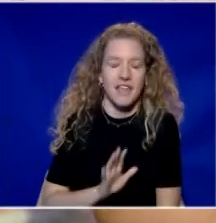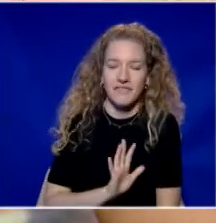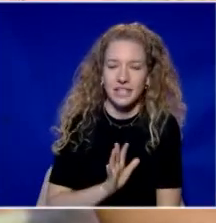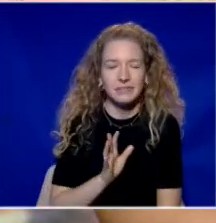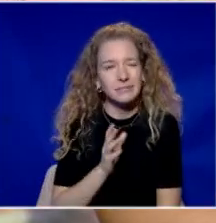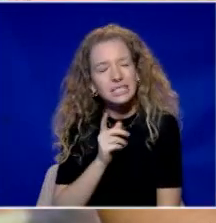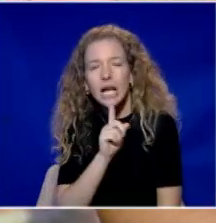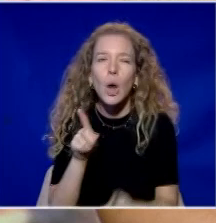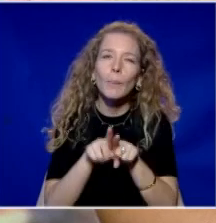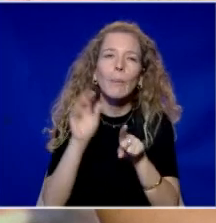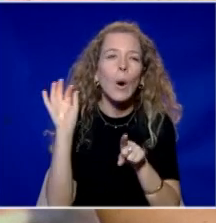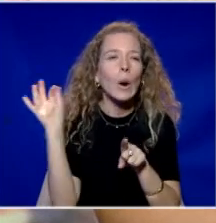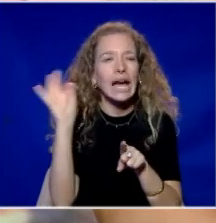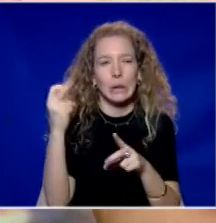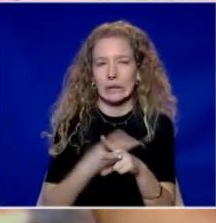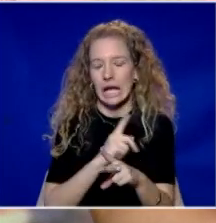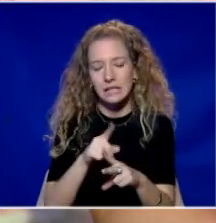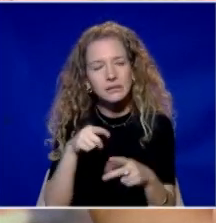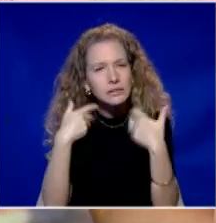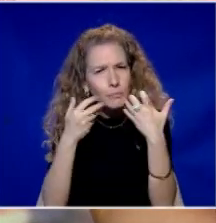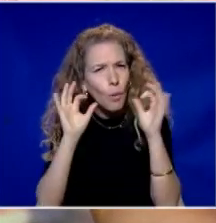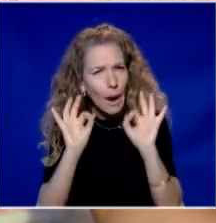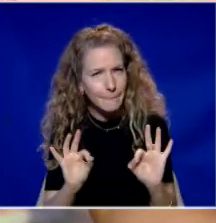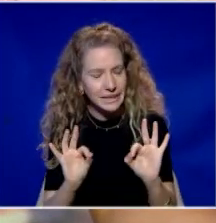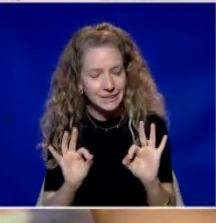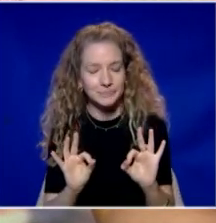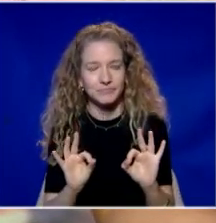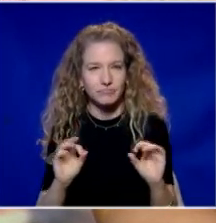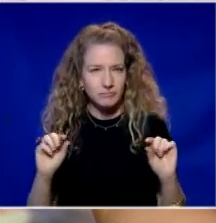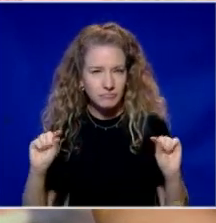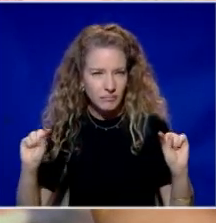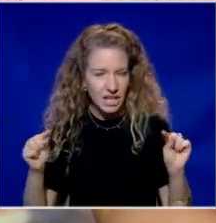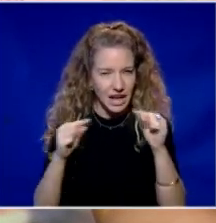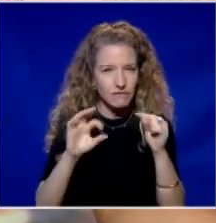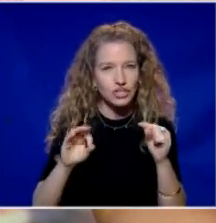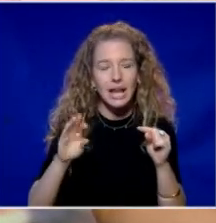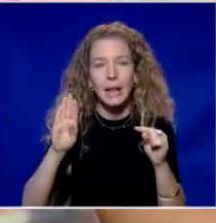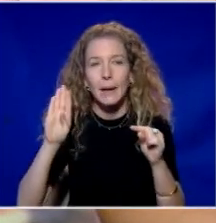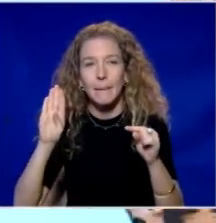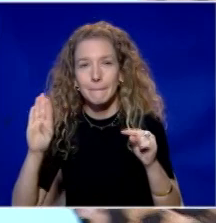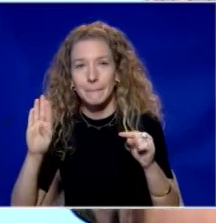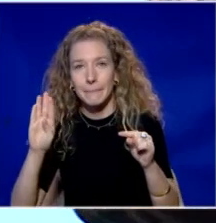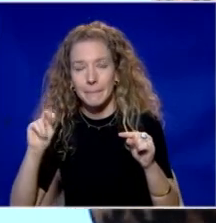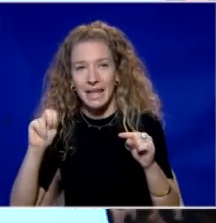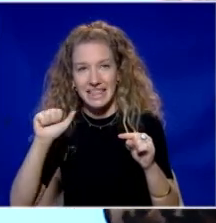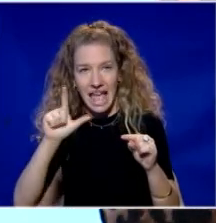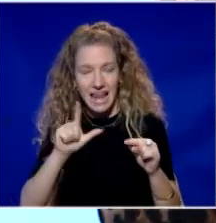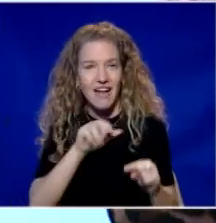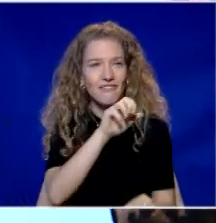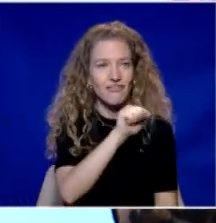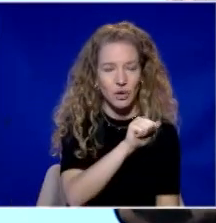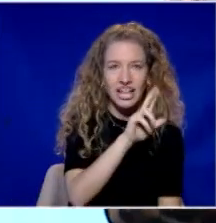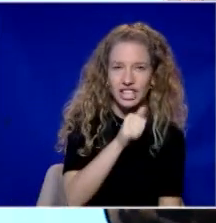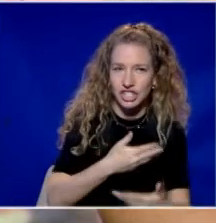יותר מרחילות. יש פה סיפור אמיתי. בקרב שבין בנלה לאורטל יש ילד, תינוק באמצע. רגע, רגע, רגע, רגע. רגע,